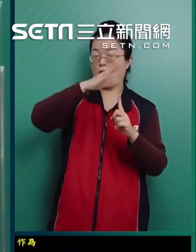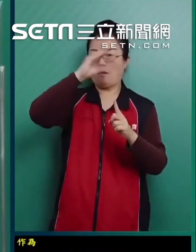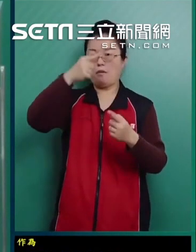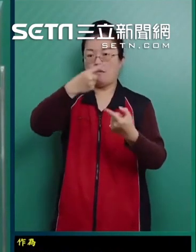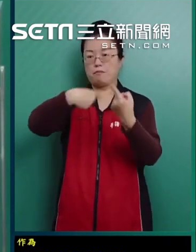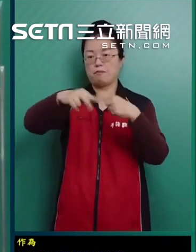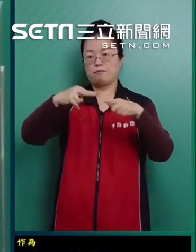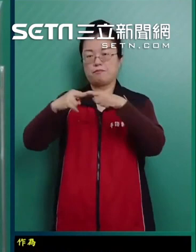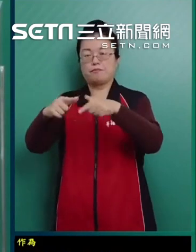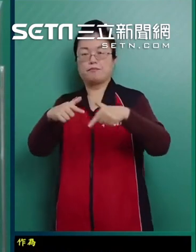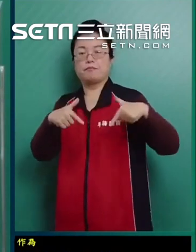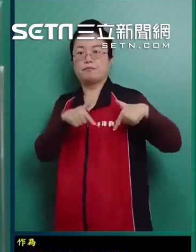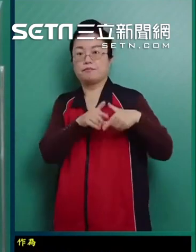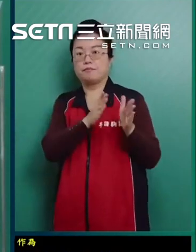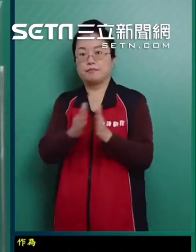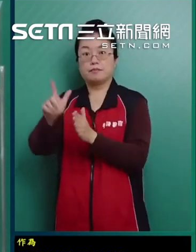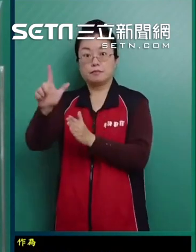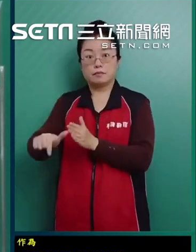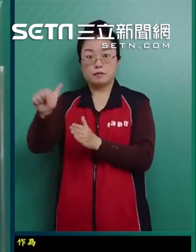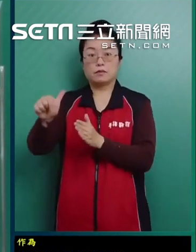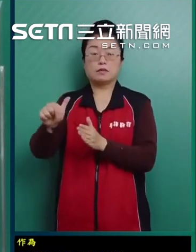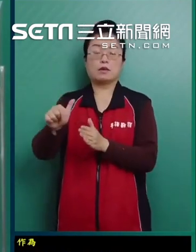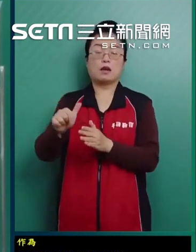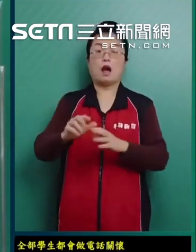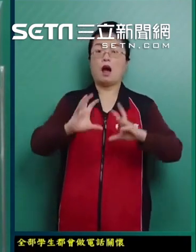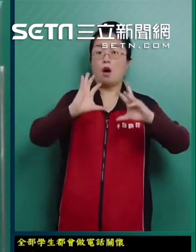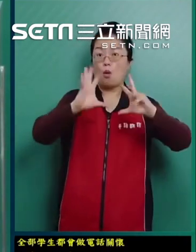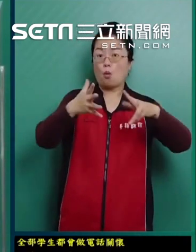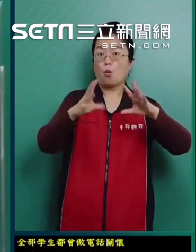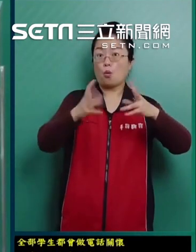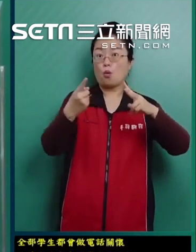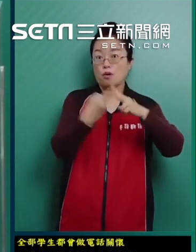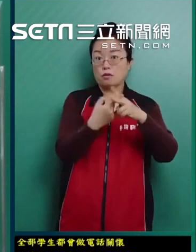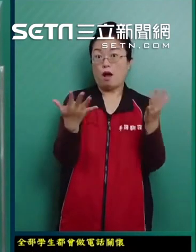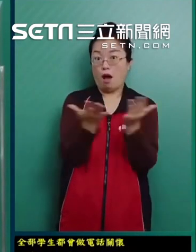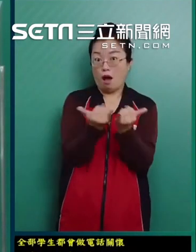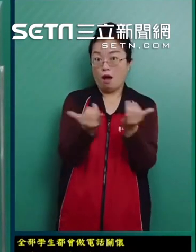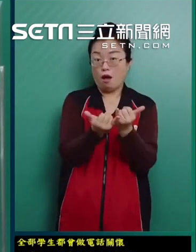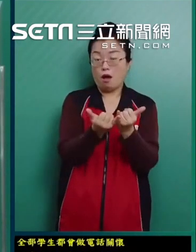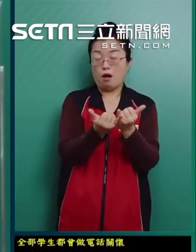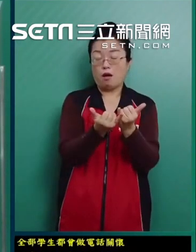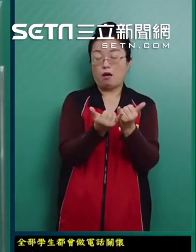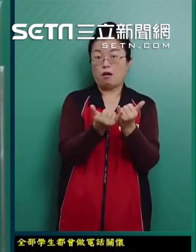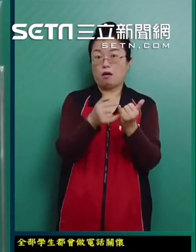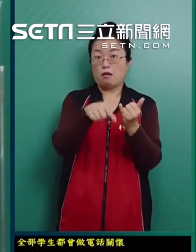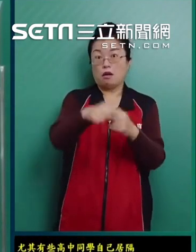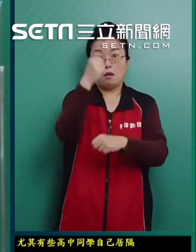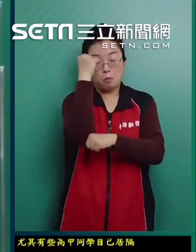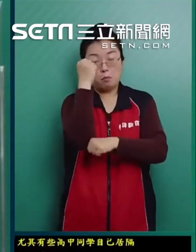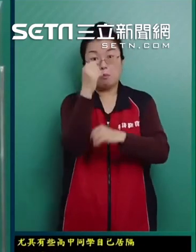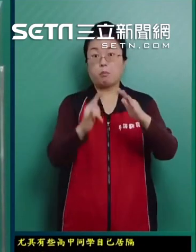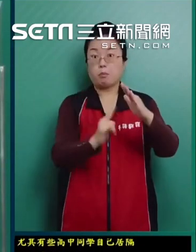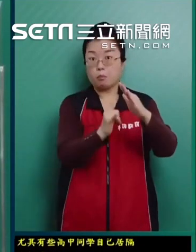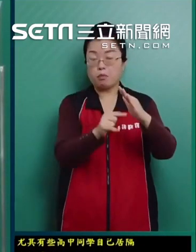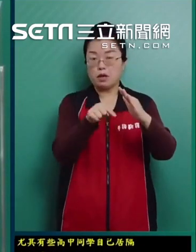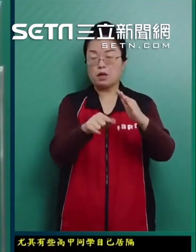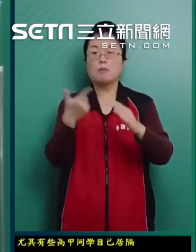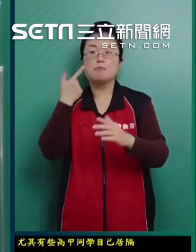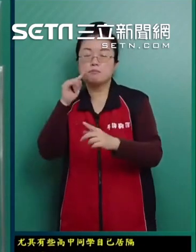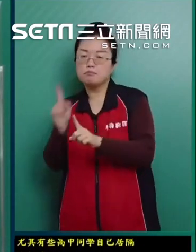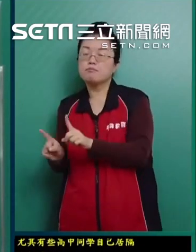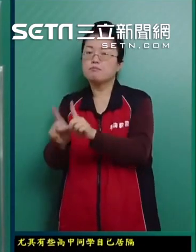当然，我们的国小生有家长陪同，但是家长其实压力也蛮大的，我们也都会一起做这个心电话的关怀跟心理的一个辅导。另外，我们提